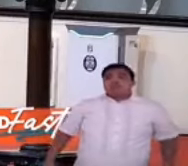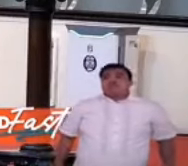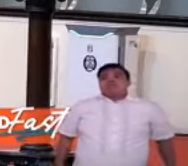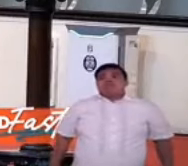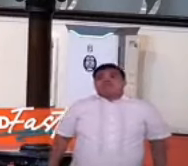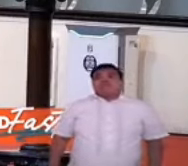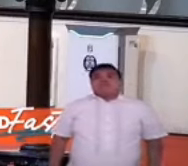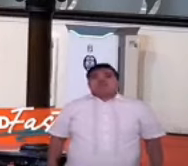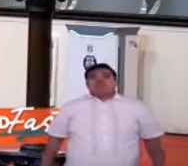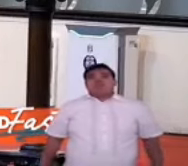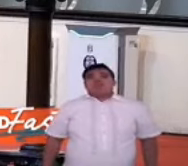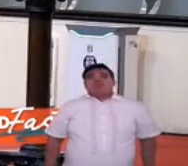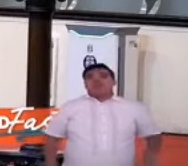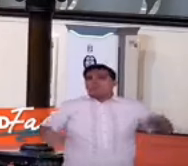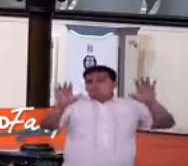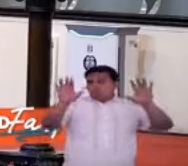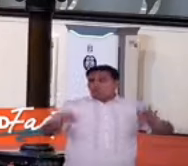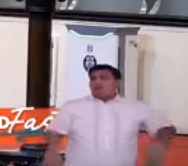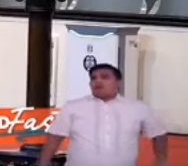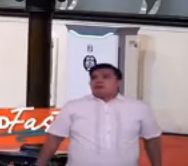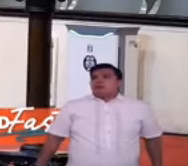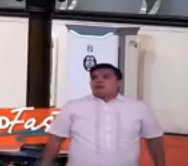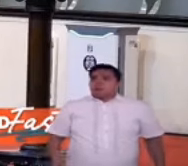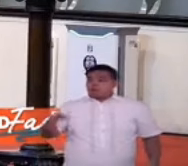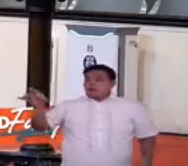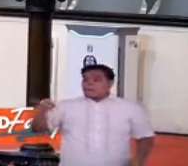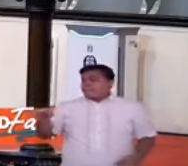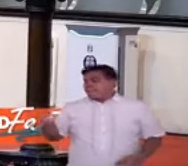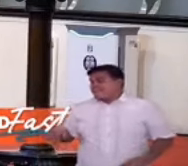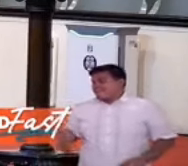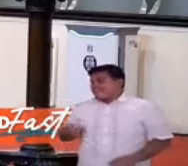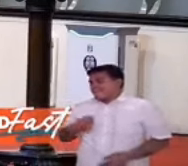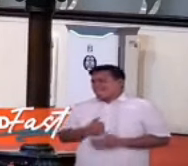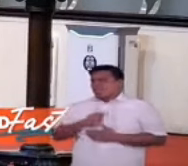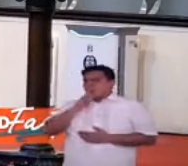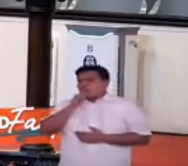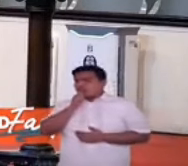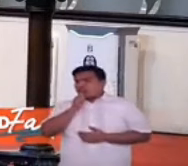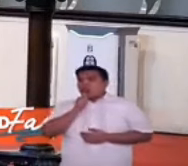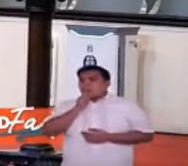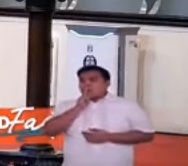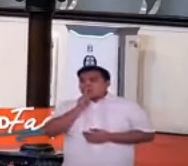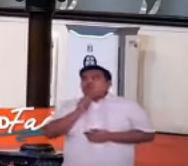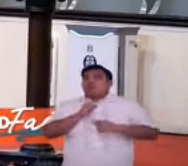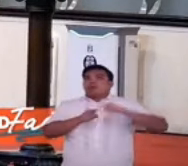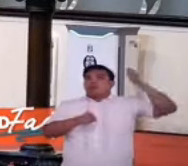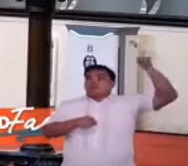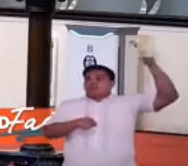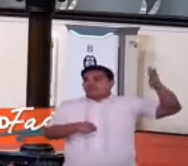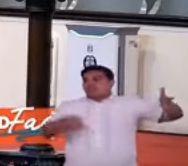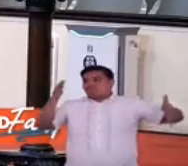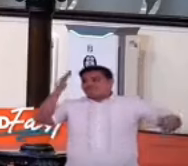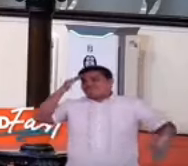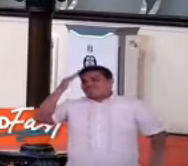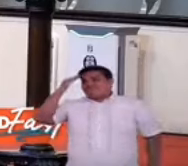there. Di ba kung naantay ko an, kita-kita raman sa una? Wa pa na Facebook ba? Kita-kita raman. Pero karon wa